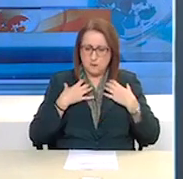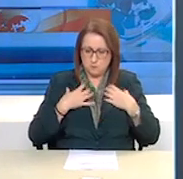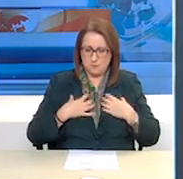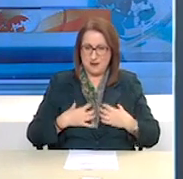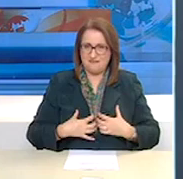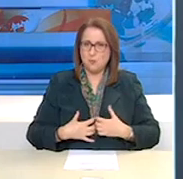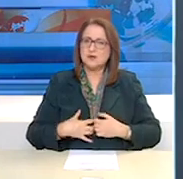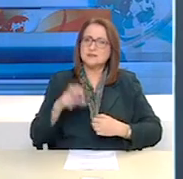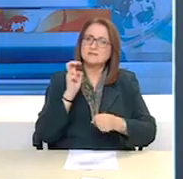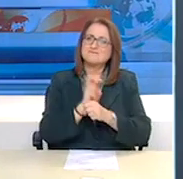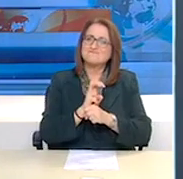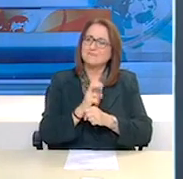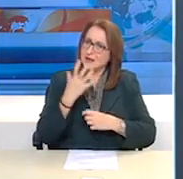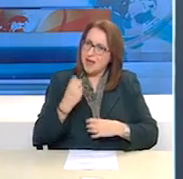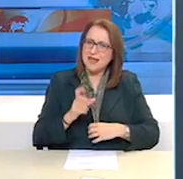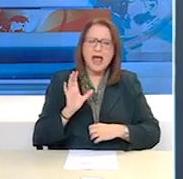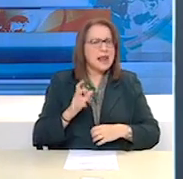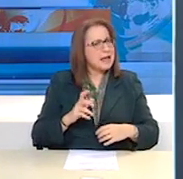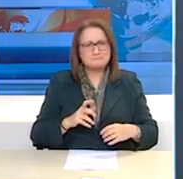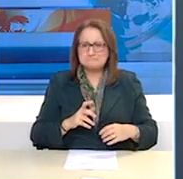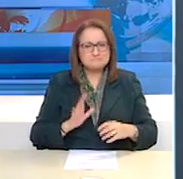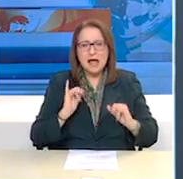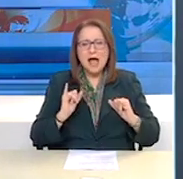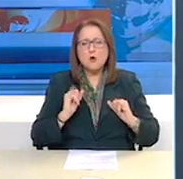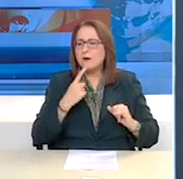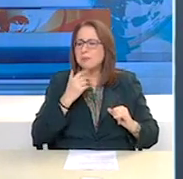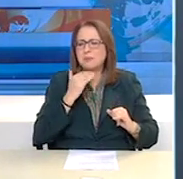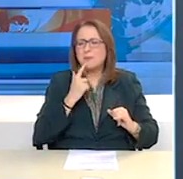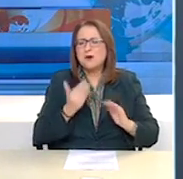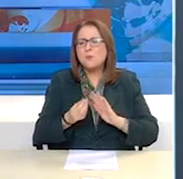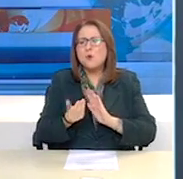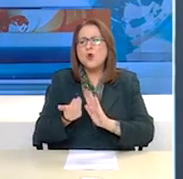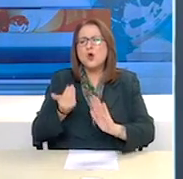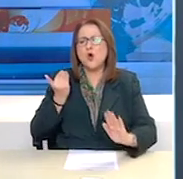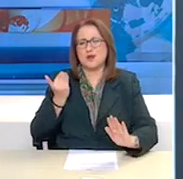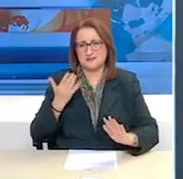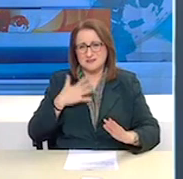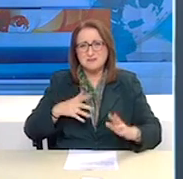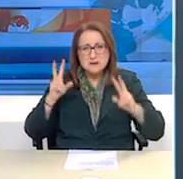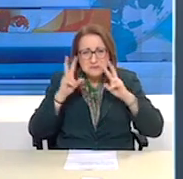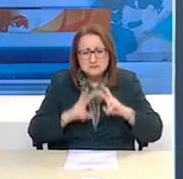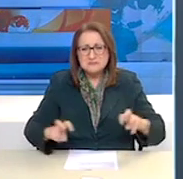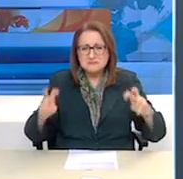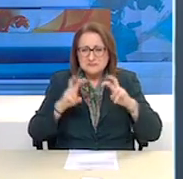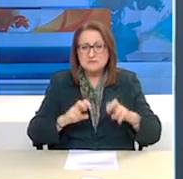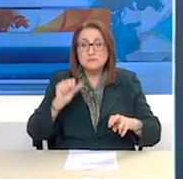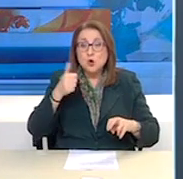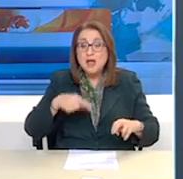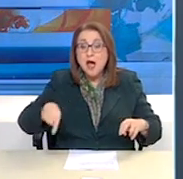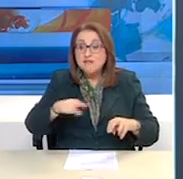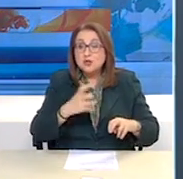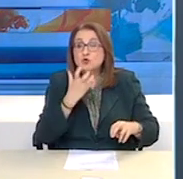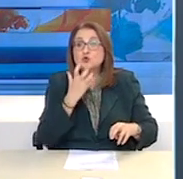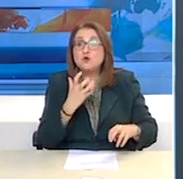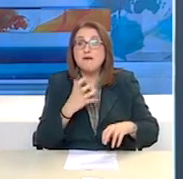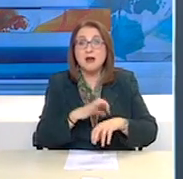πνευμόνων αυτών των ασθενών. Νομίζω είναι νωρίς ακόμα για να πούμε οτιδήποτε. Σίγουρα χρειάζεται παρακολούθηση, ιδιαίτερα για αυτούς που νοσούν σοβαρά, ώστε